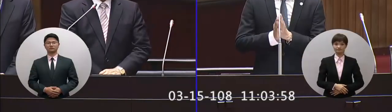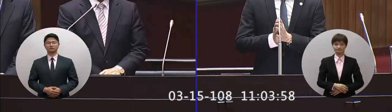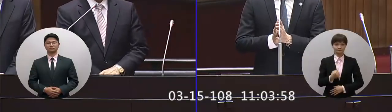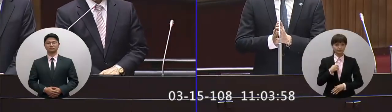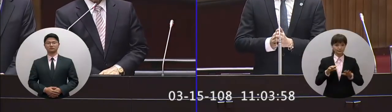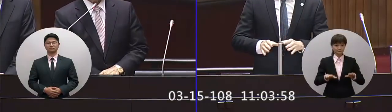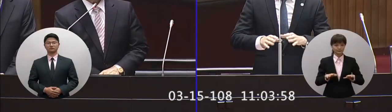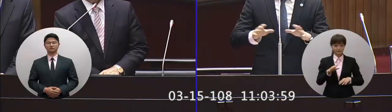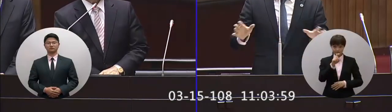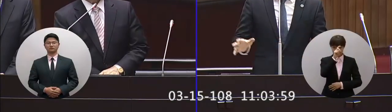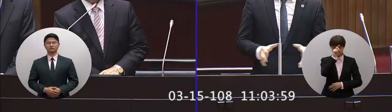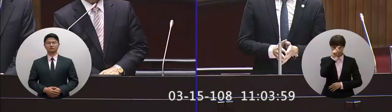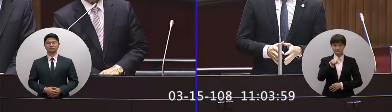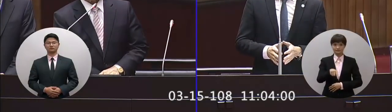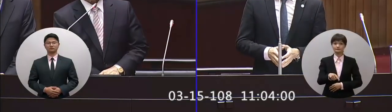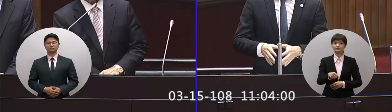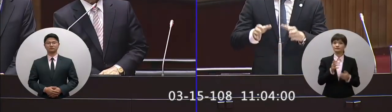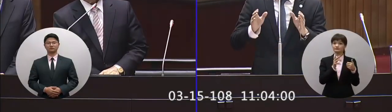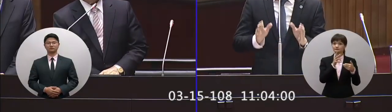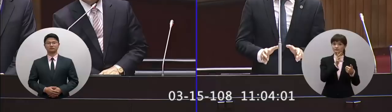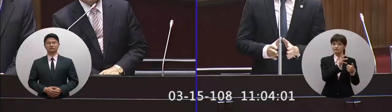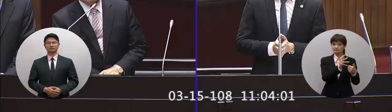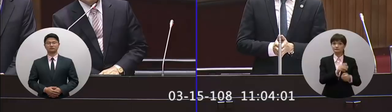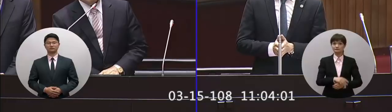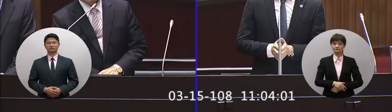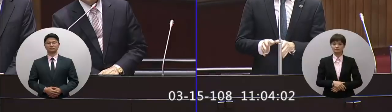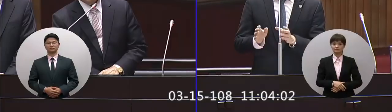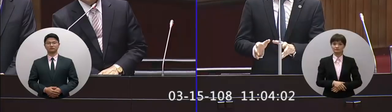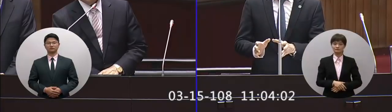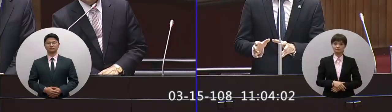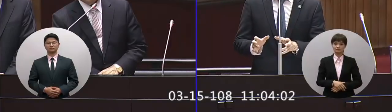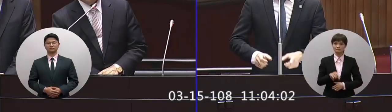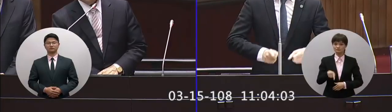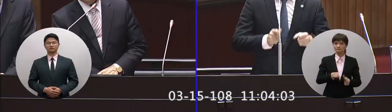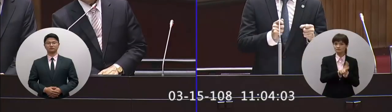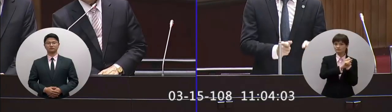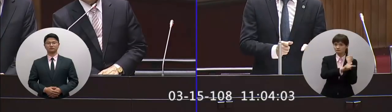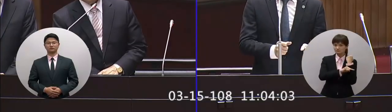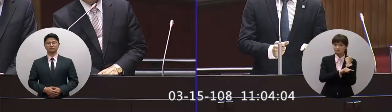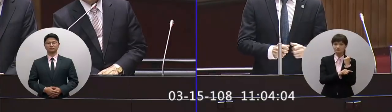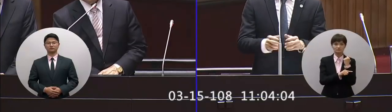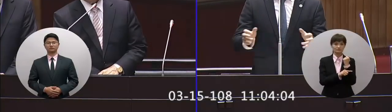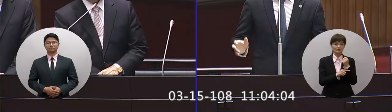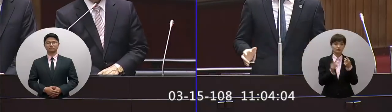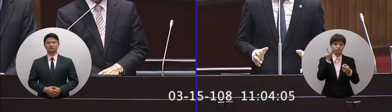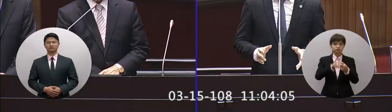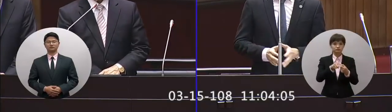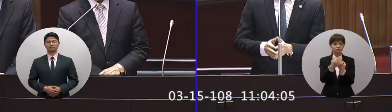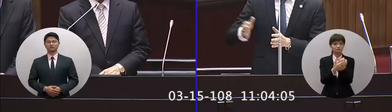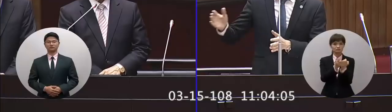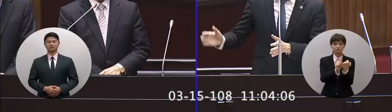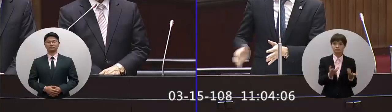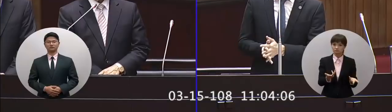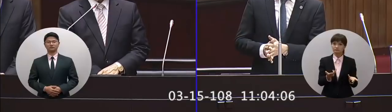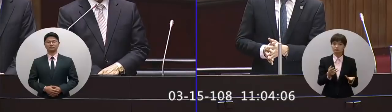所以讲，我今日是唔盲讲，会当透过这个咨询，甲到底咱这部专法到底是要保障啥物，互人民知影，啊